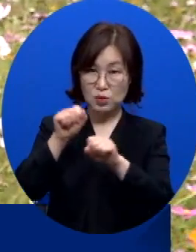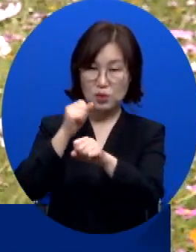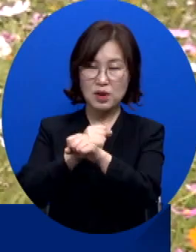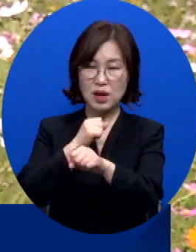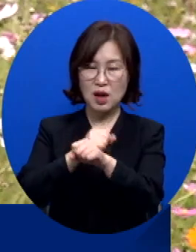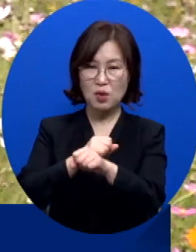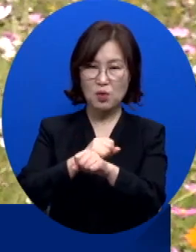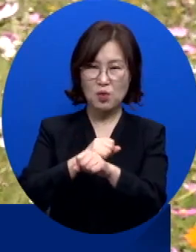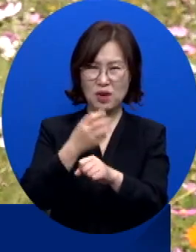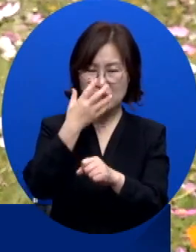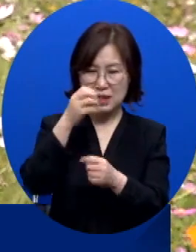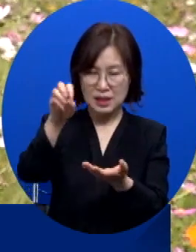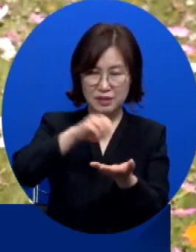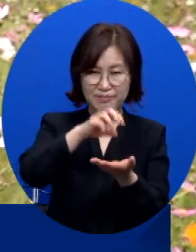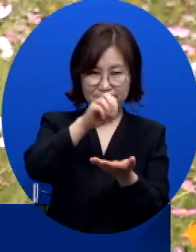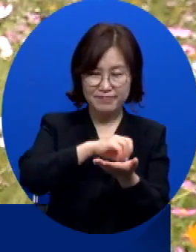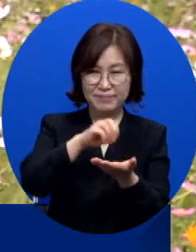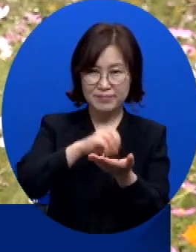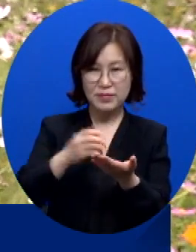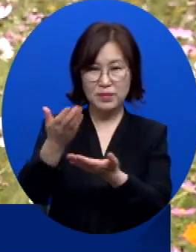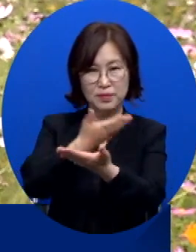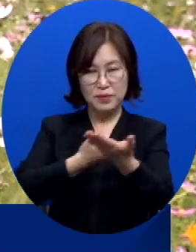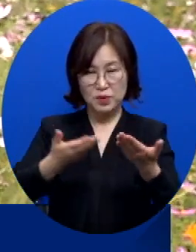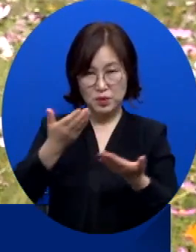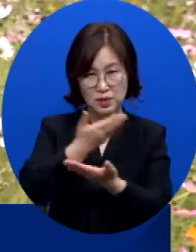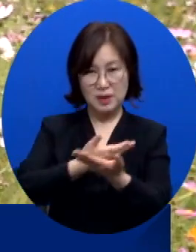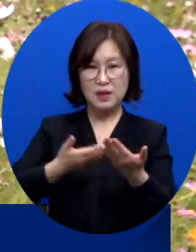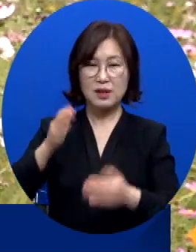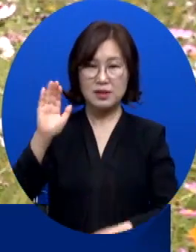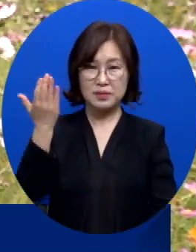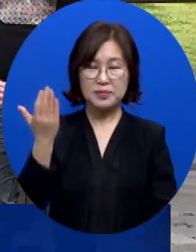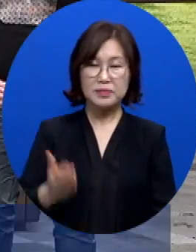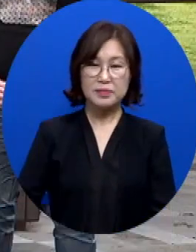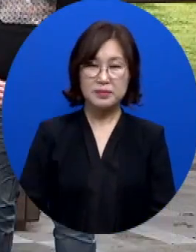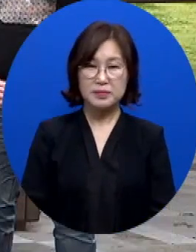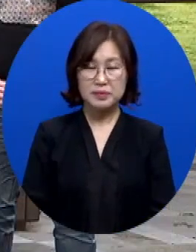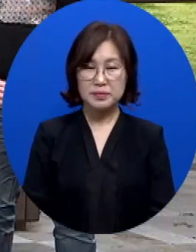또 쓰레기도 주수면서 좋은 교제의 시간을 갖고자 만들었습니다.